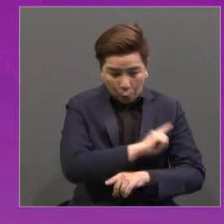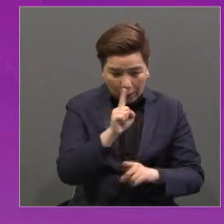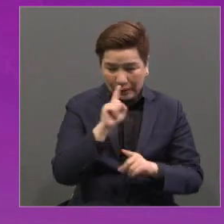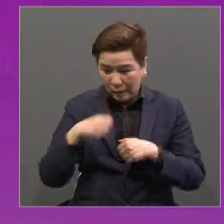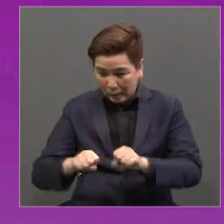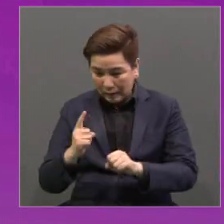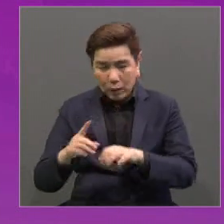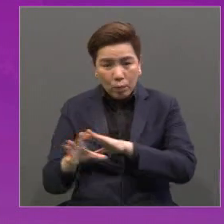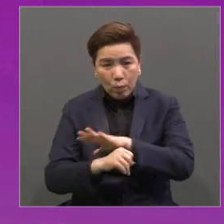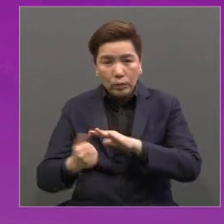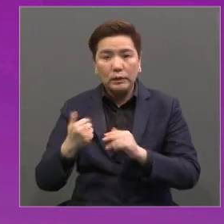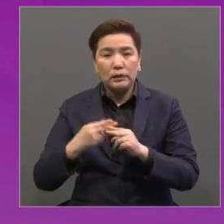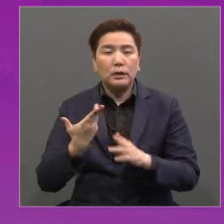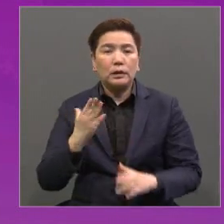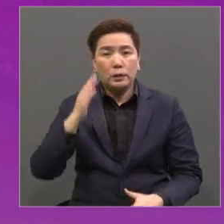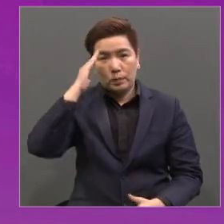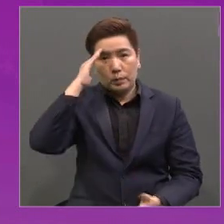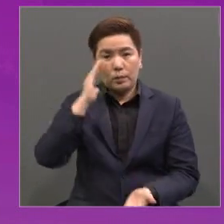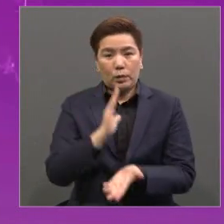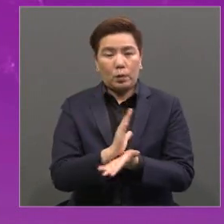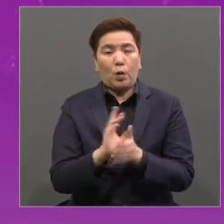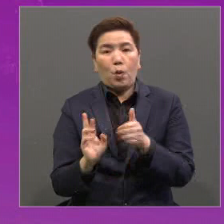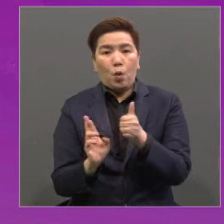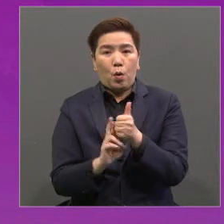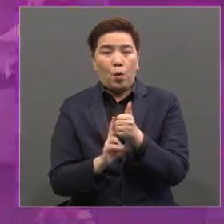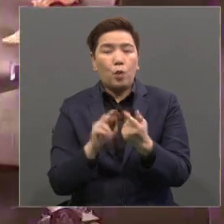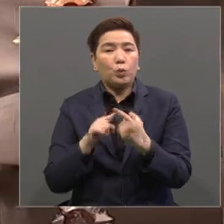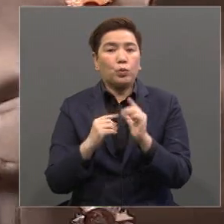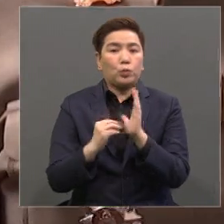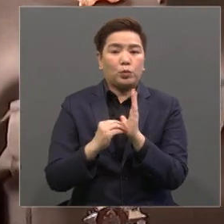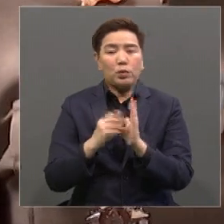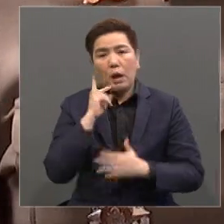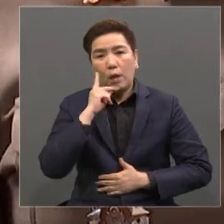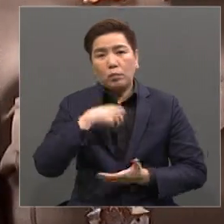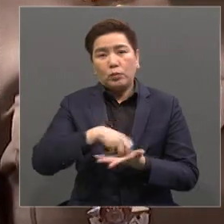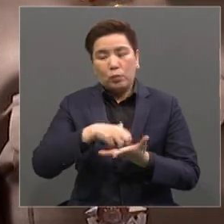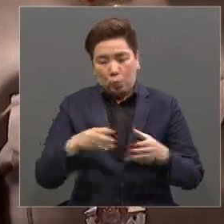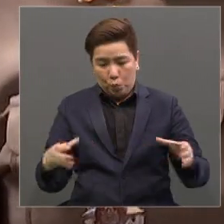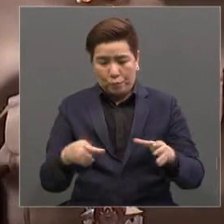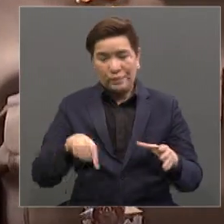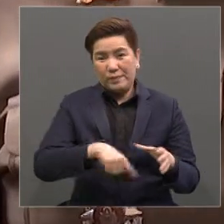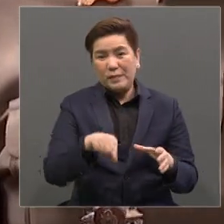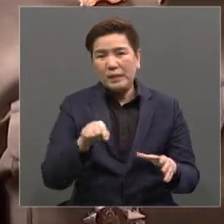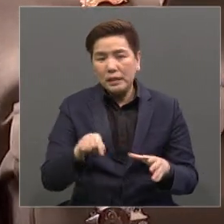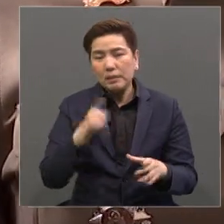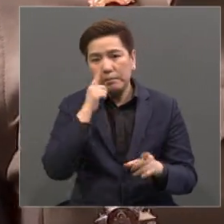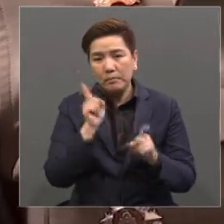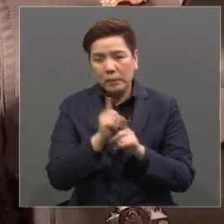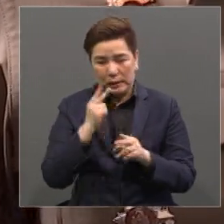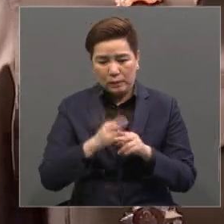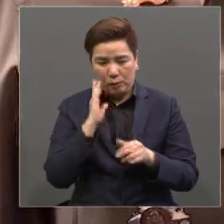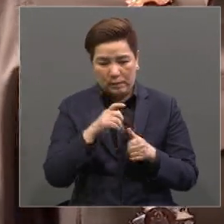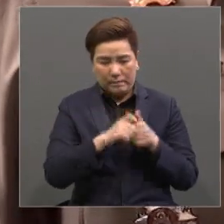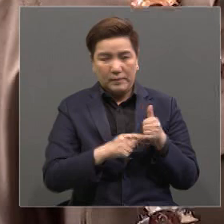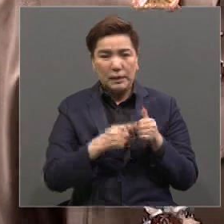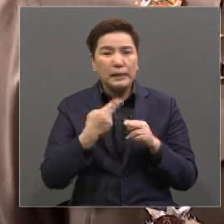เนี่ยนะคะพล.ตำรวจตรีนพสินพูนสวัสดิ์รองผู้บัญชาการตำรวจนครบาลแถลงว่าพฤติการของแก๊งนี้ค่ะเขาจะมีนายบุญ